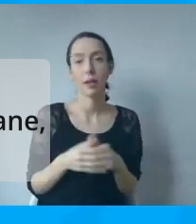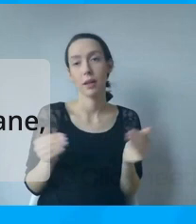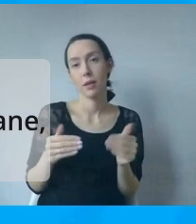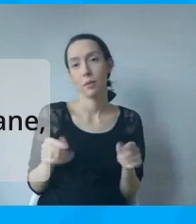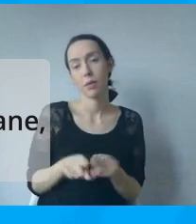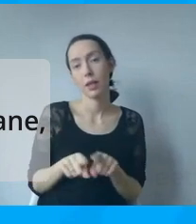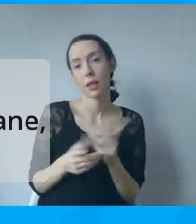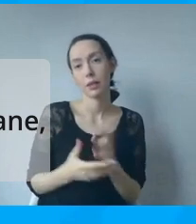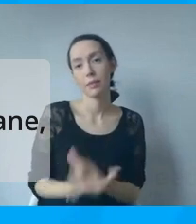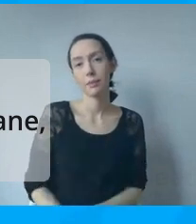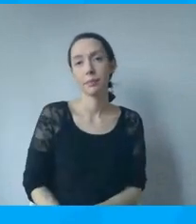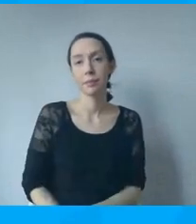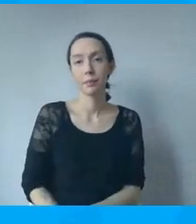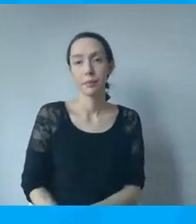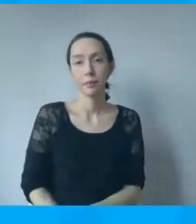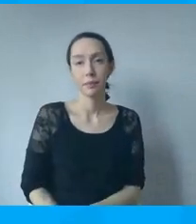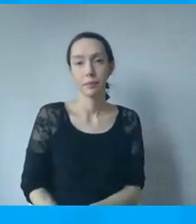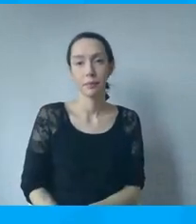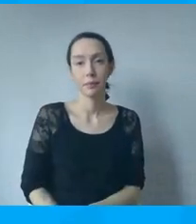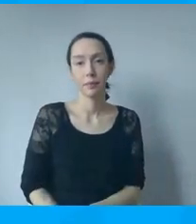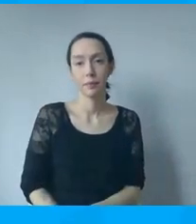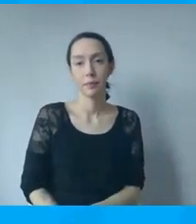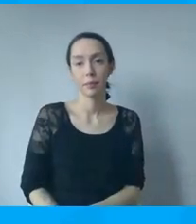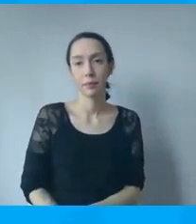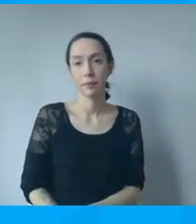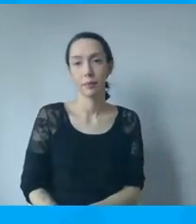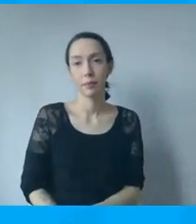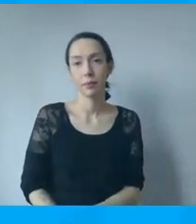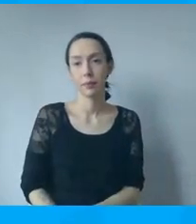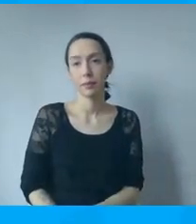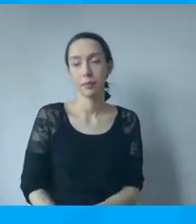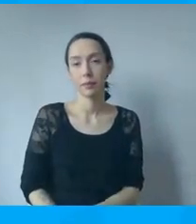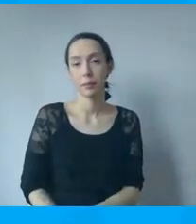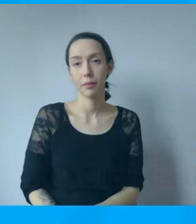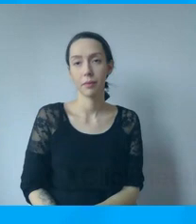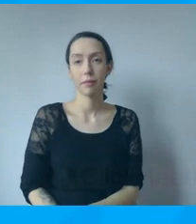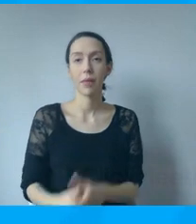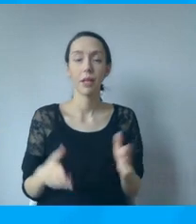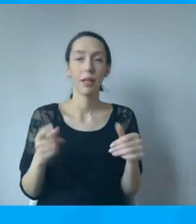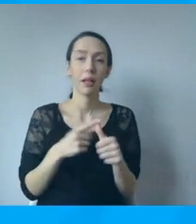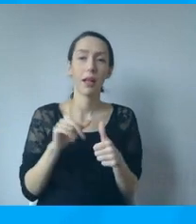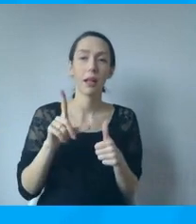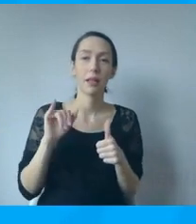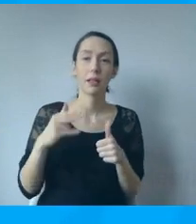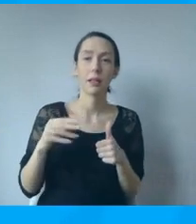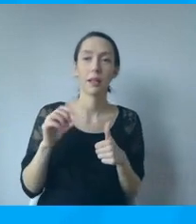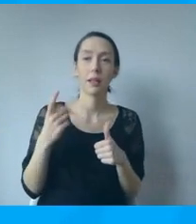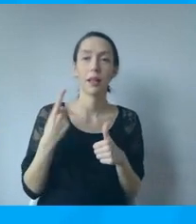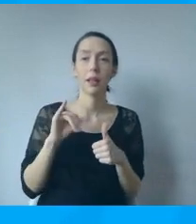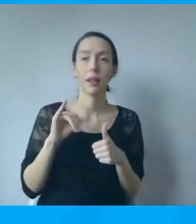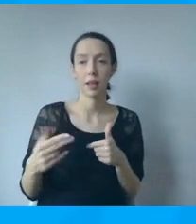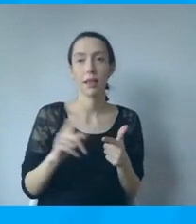to wykorzystywane. Tak, przy jakiejś promocji roli, na przykład na LinkedInie, na przykład na Facebooku,